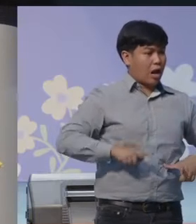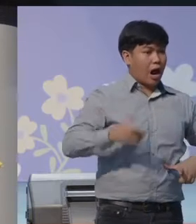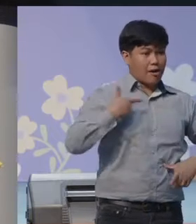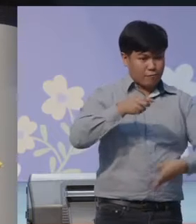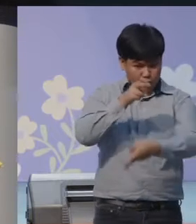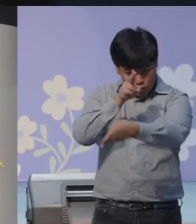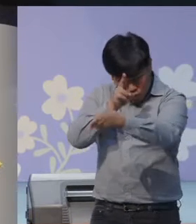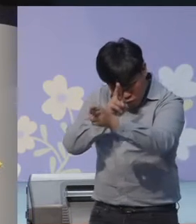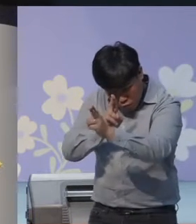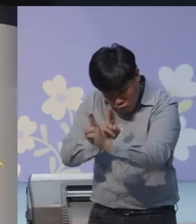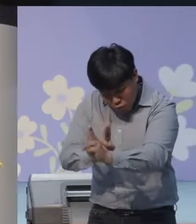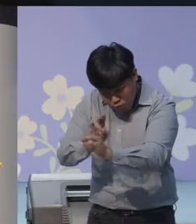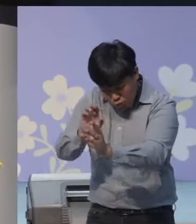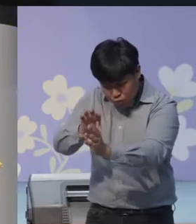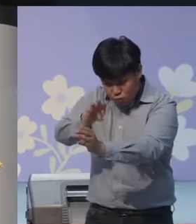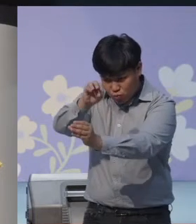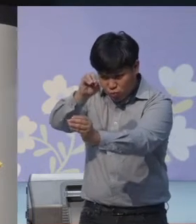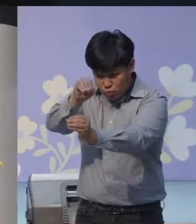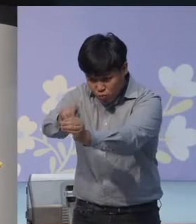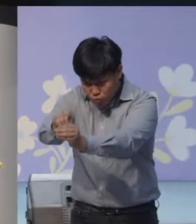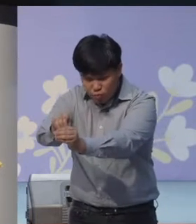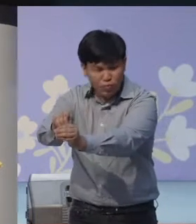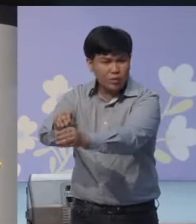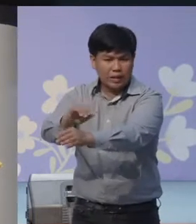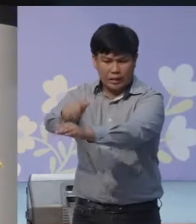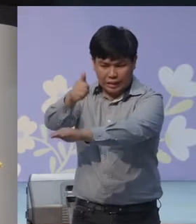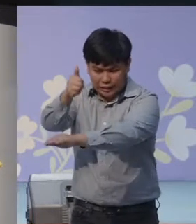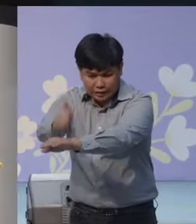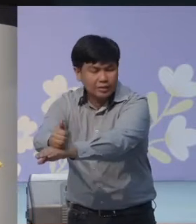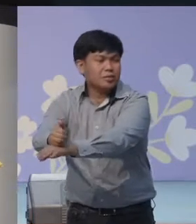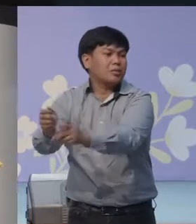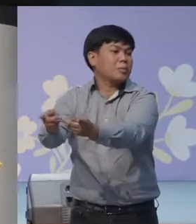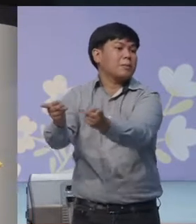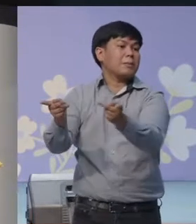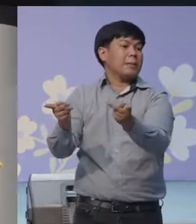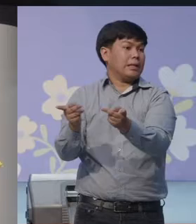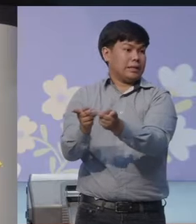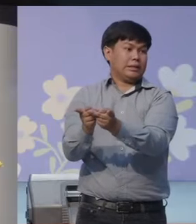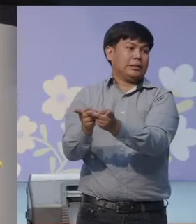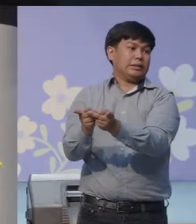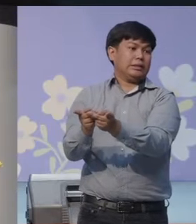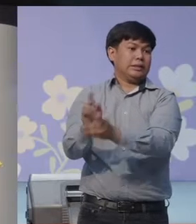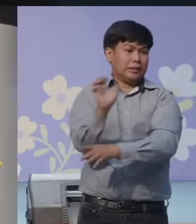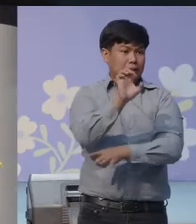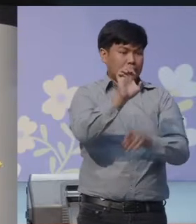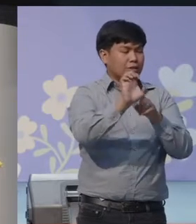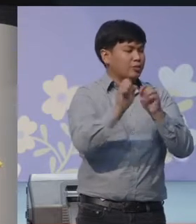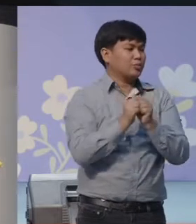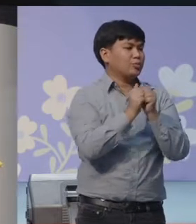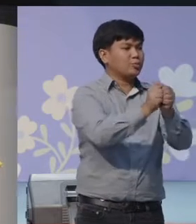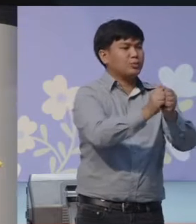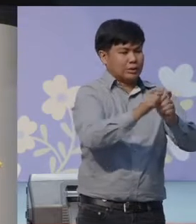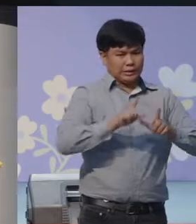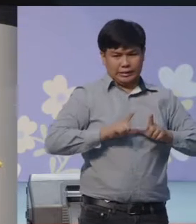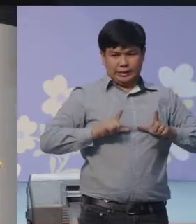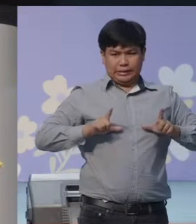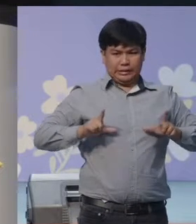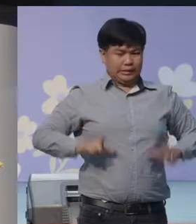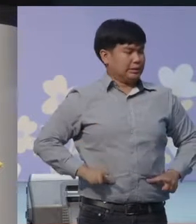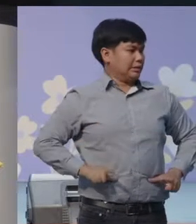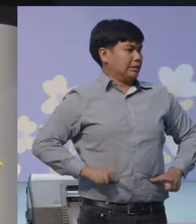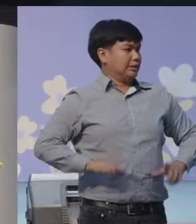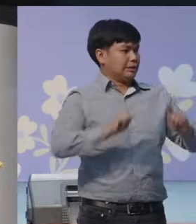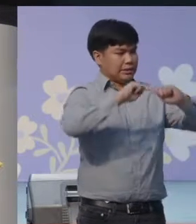lugar na kanilang titirahan. At itong si Elkana ay nandoon sa